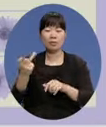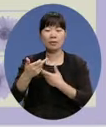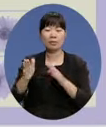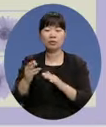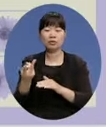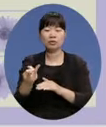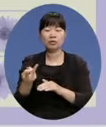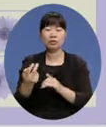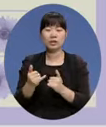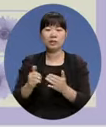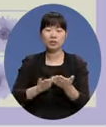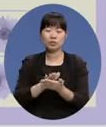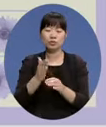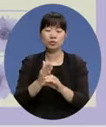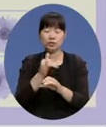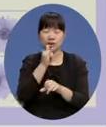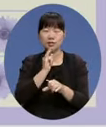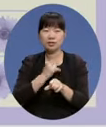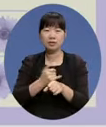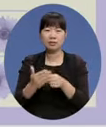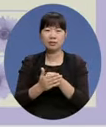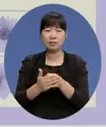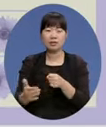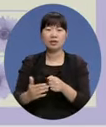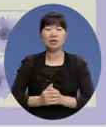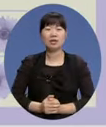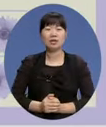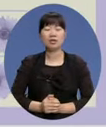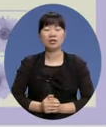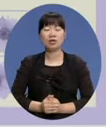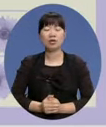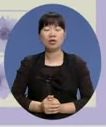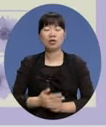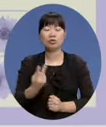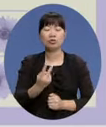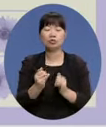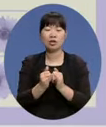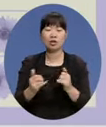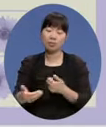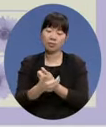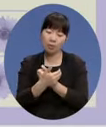둘이 놀고 있길래 아빠가 들어가 보니 둘이 껴안고 있더랍니다.